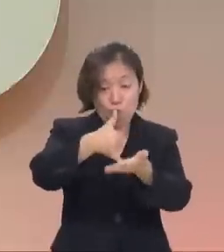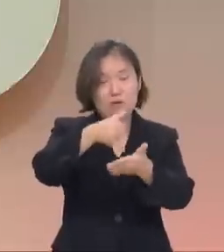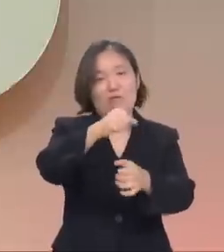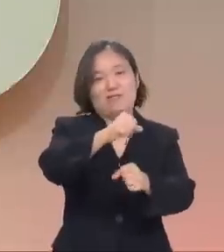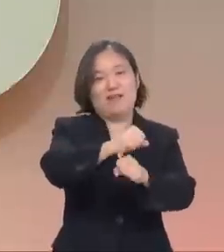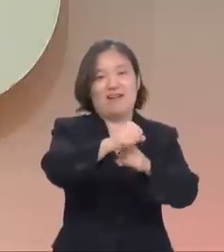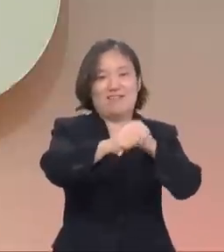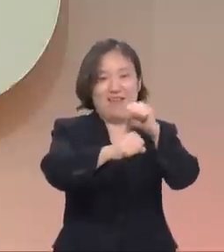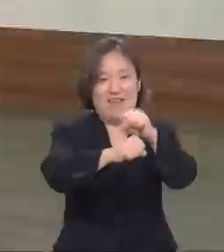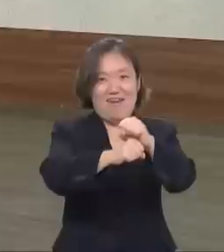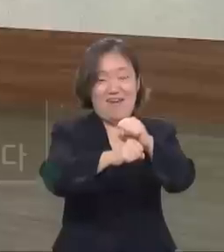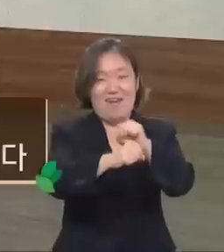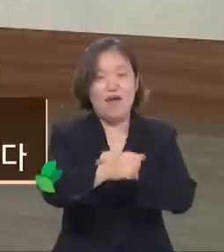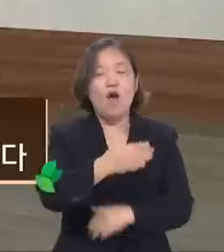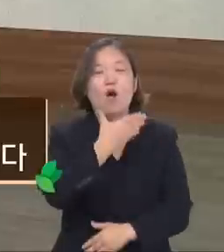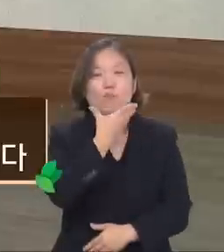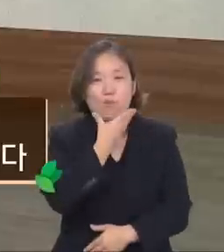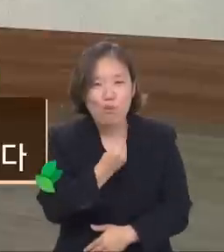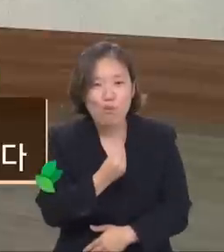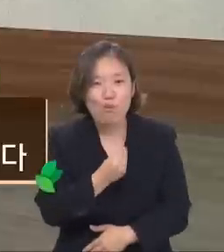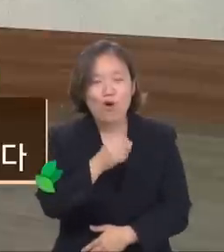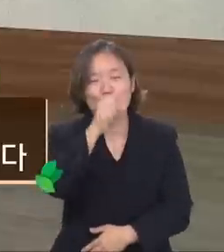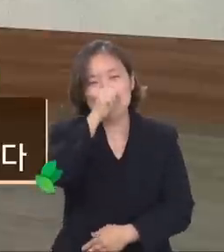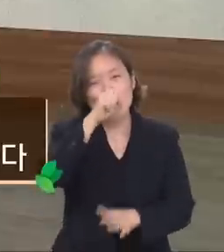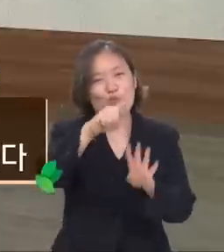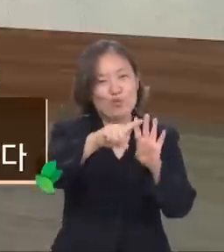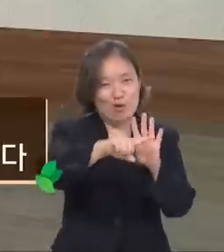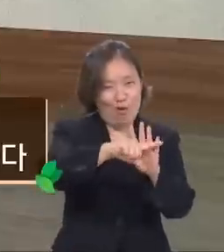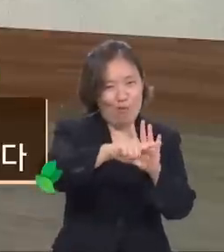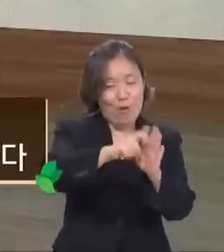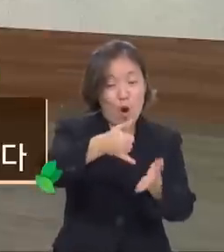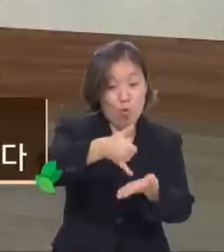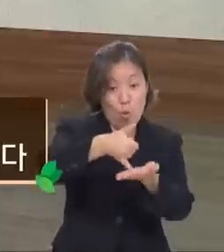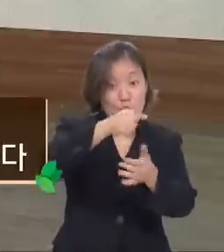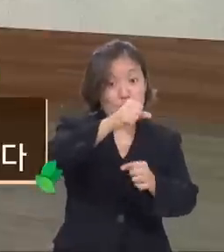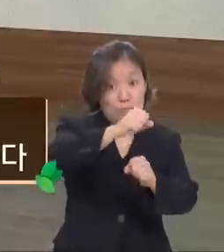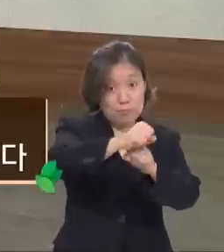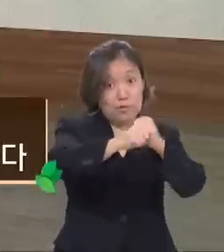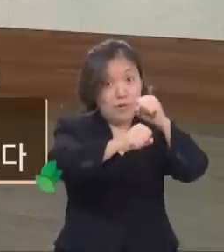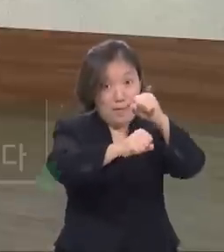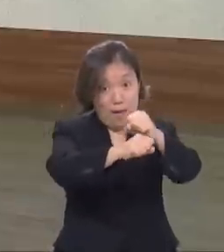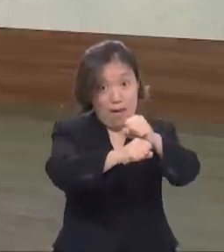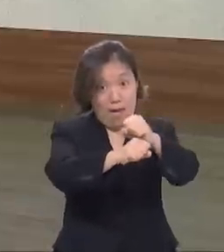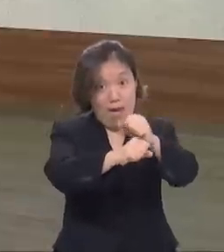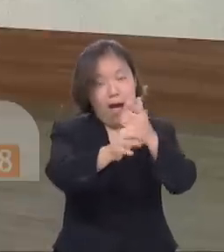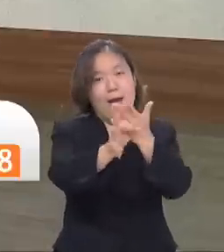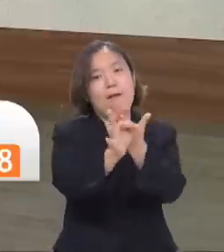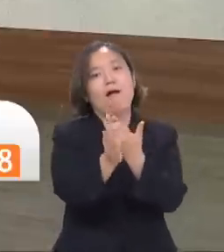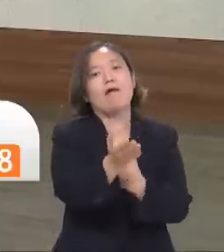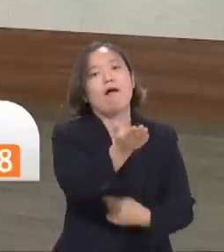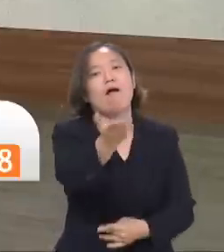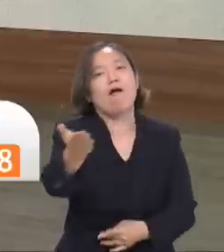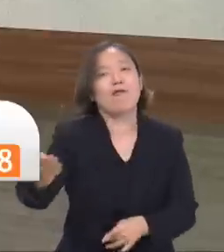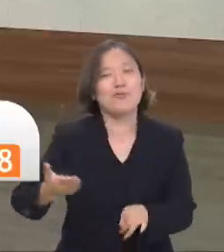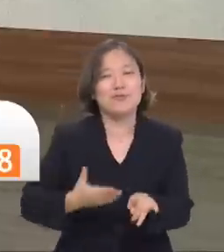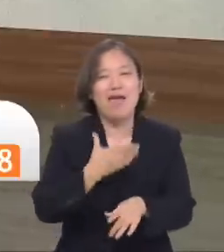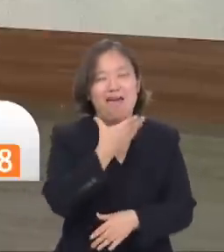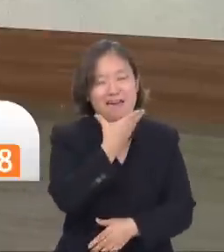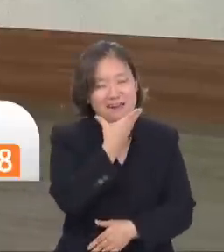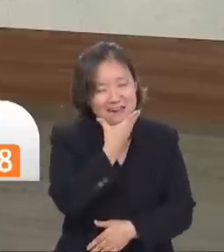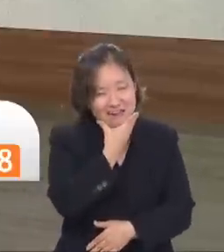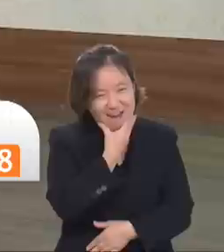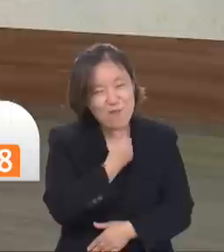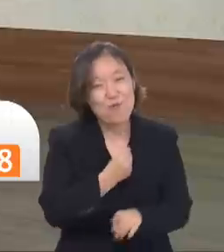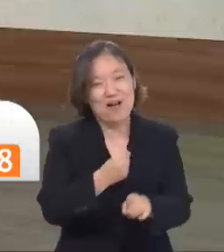쌓으십시오 복과 선업과 공덕의 힘이 여러분들을 진정한 행복의 길로